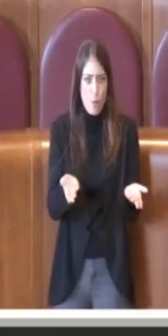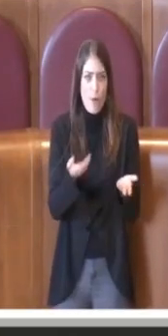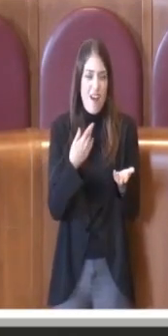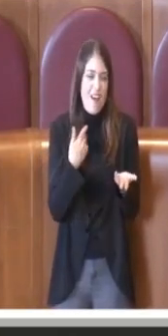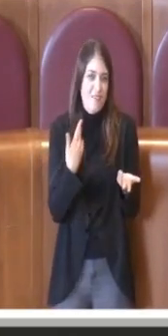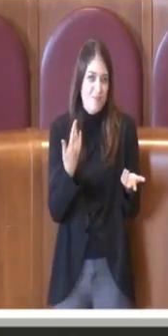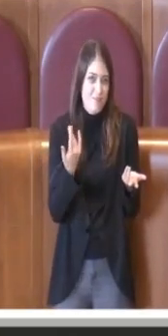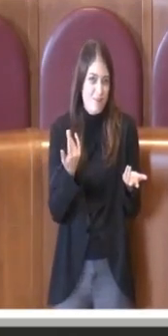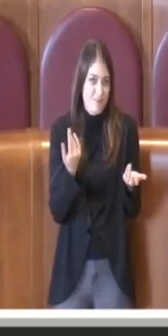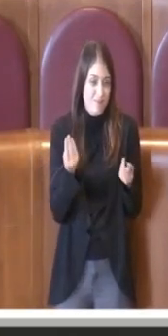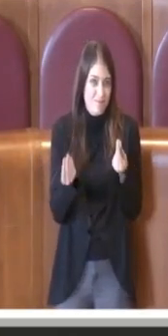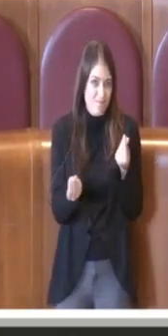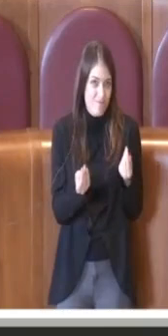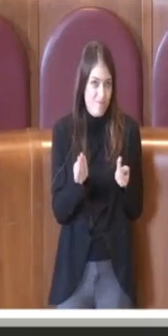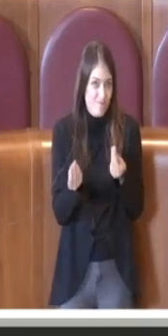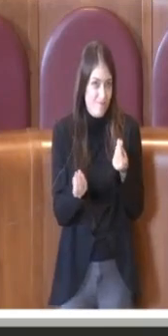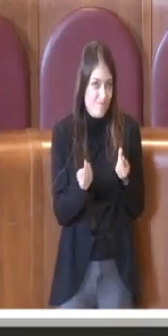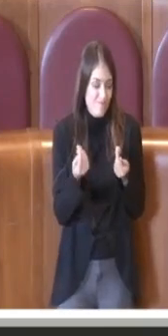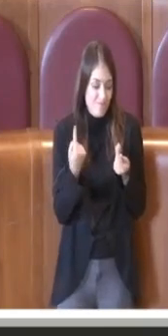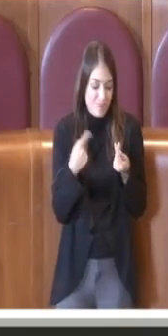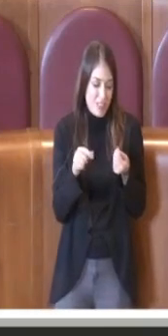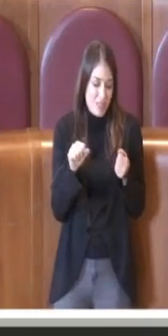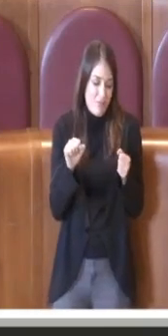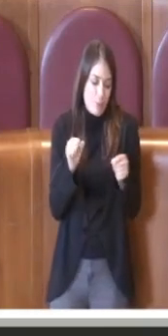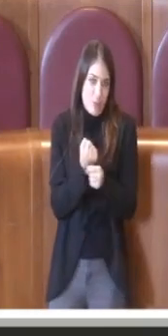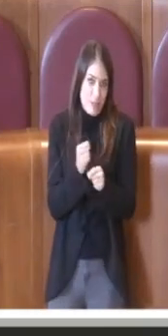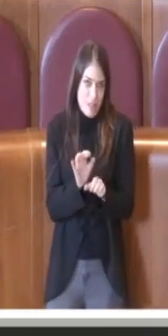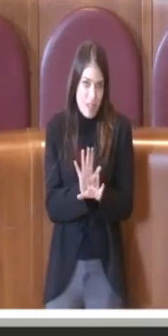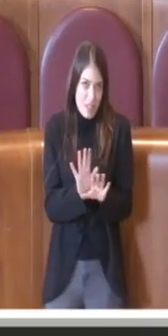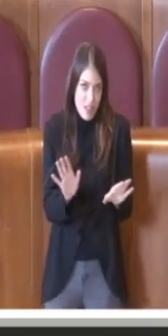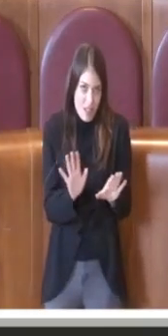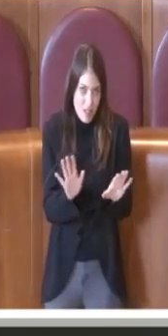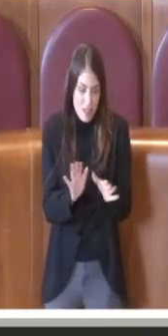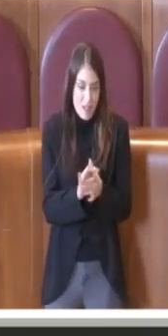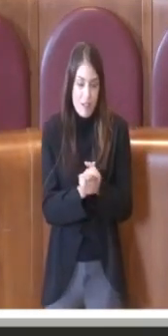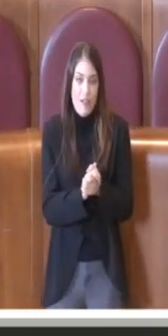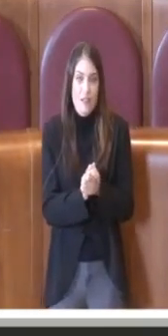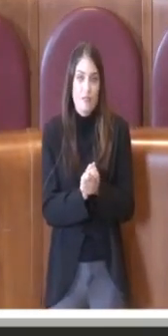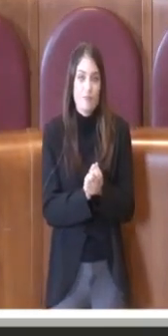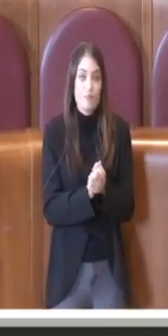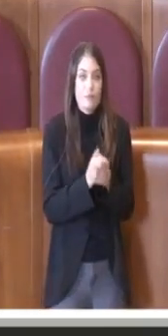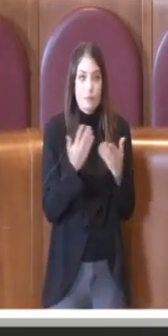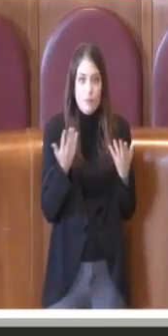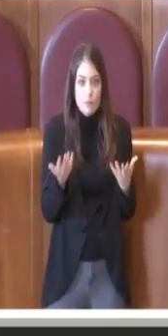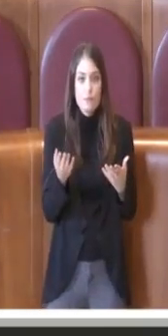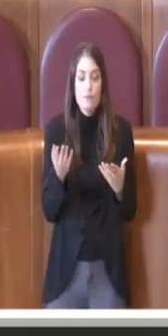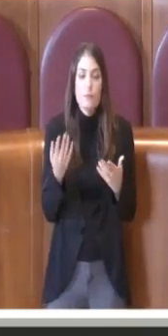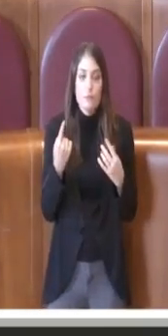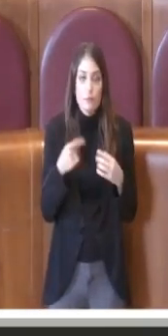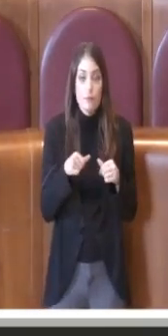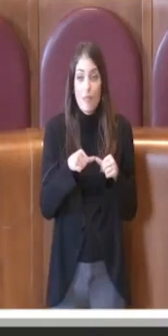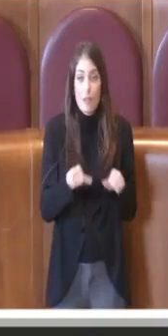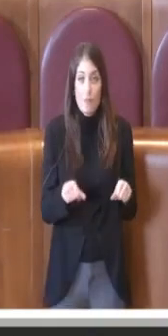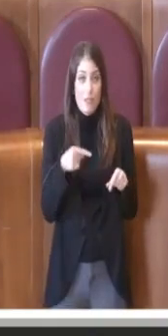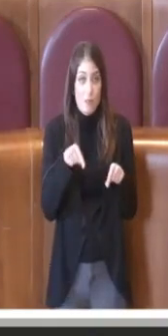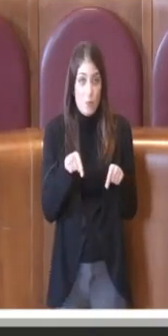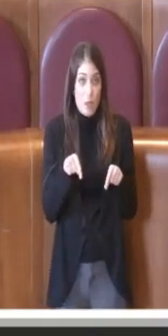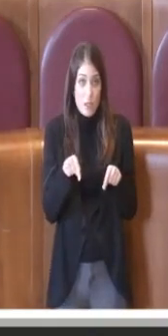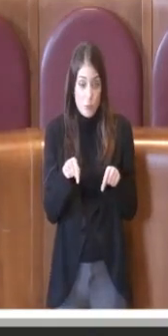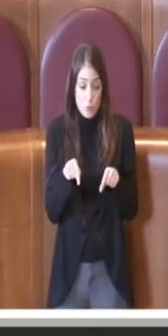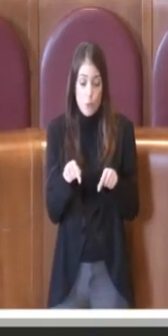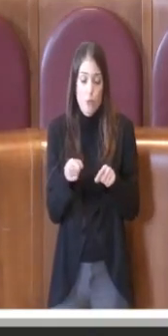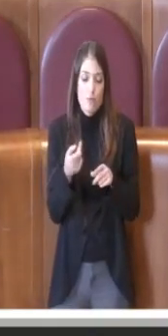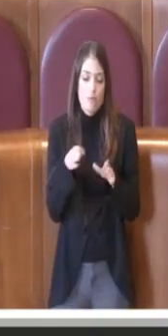è una possibilità prevedibile. E infatti ricordo che appunto sulla base di questo